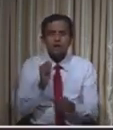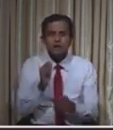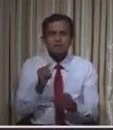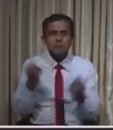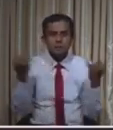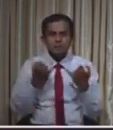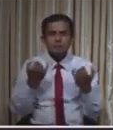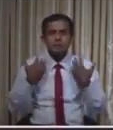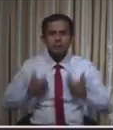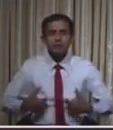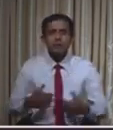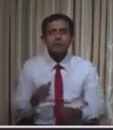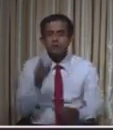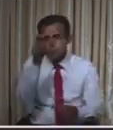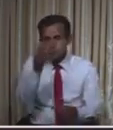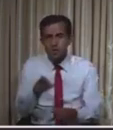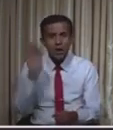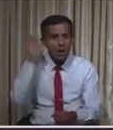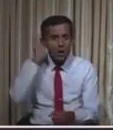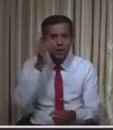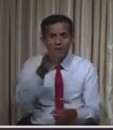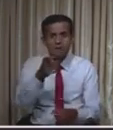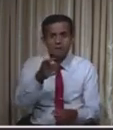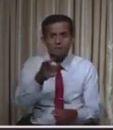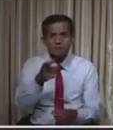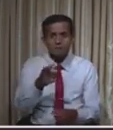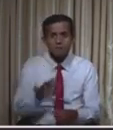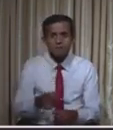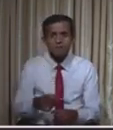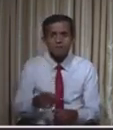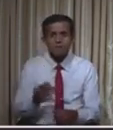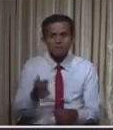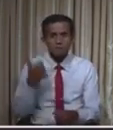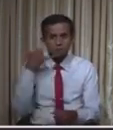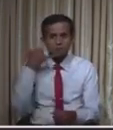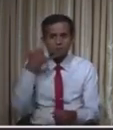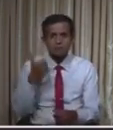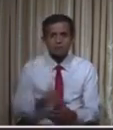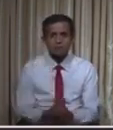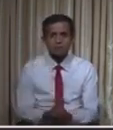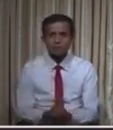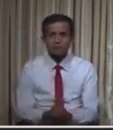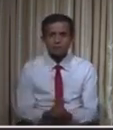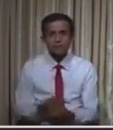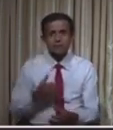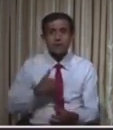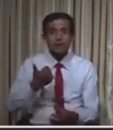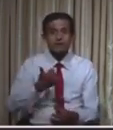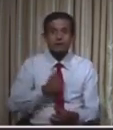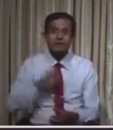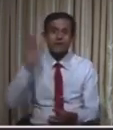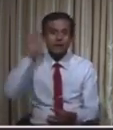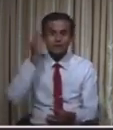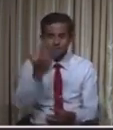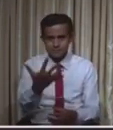ගන්න කියන කාරණේ මම තමුන්නාසගෙන් අහනවා. එතුමාට හදිසියේ කෝල් එකක් එනවා. මම